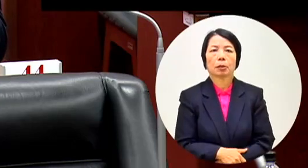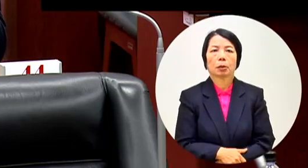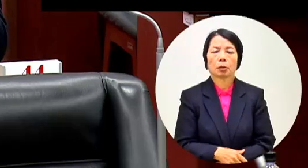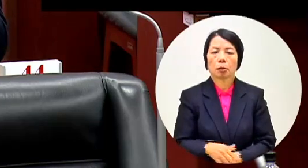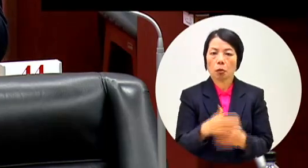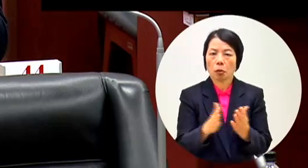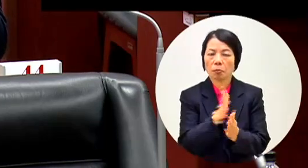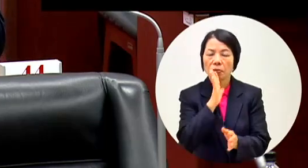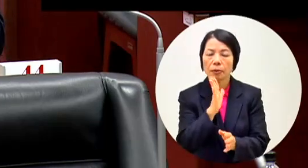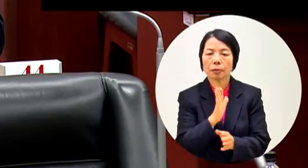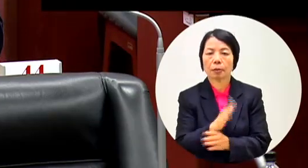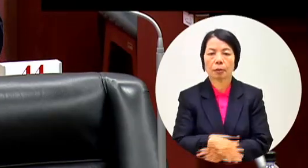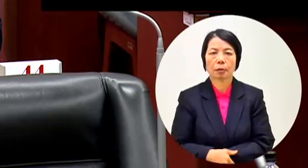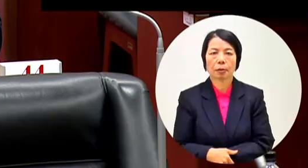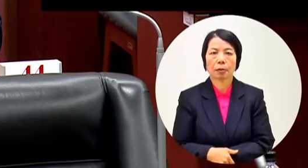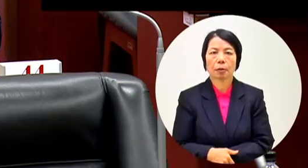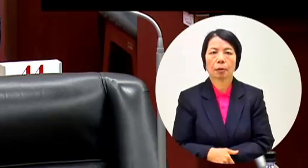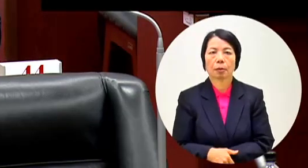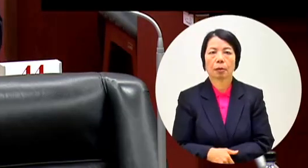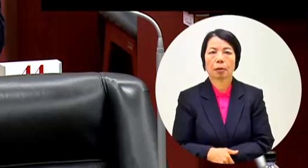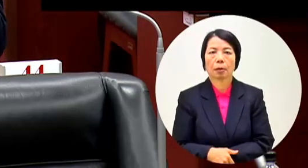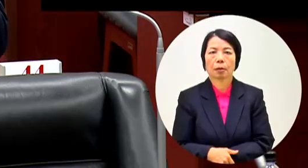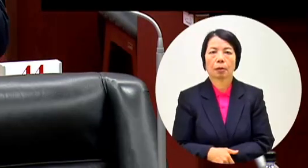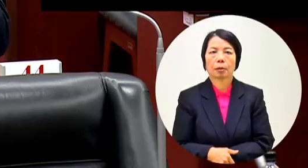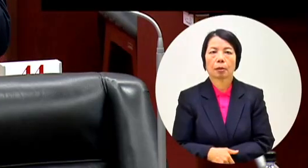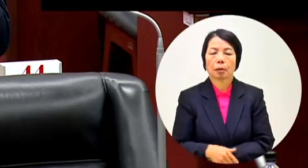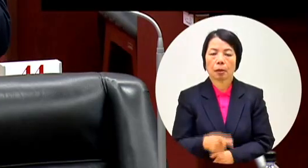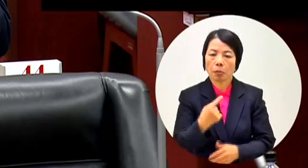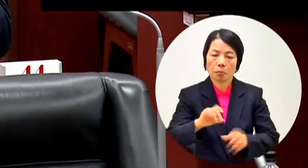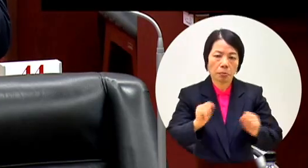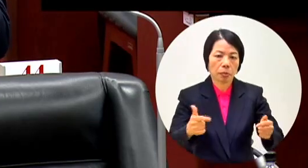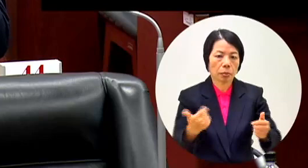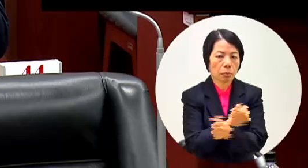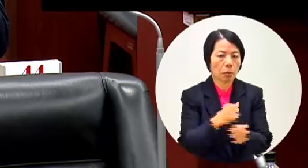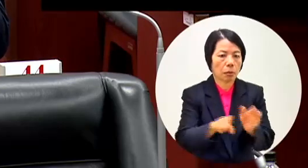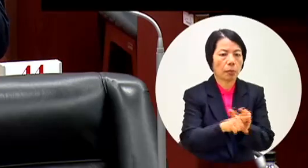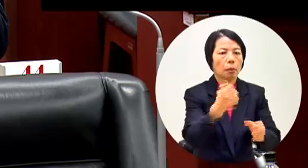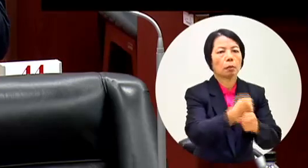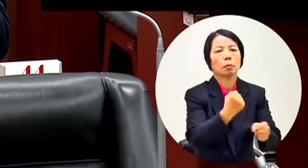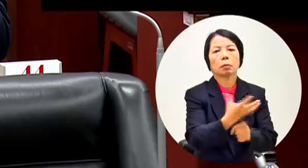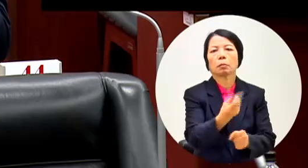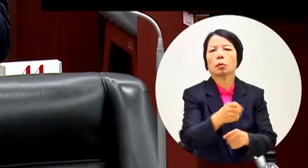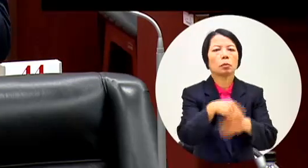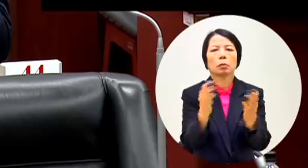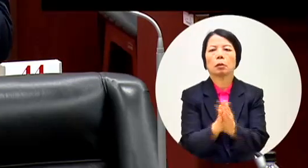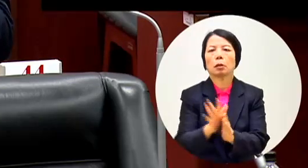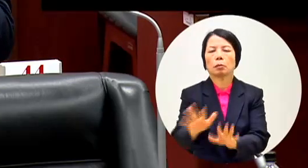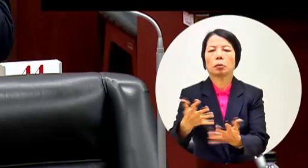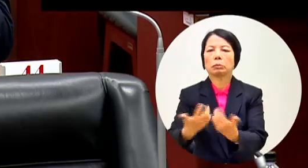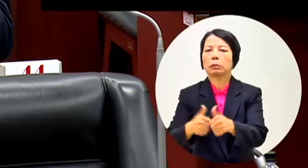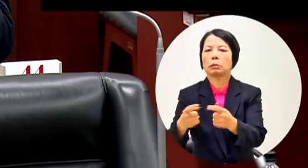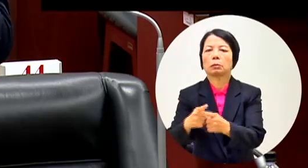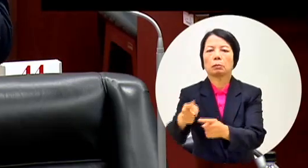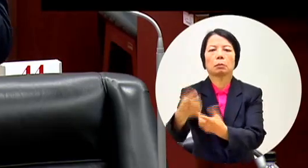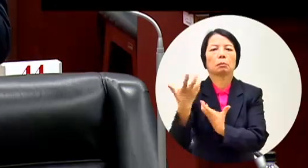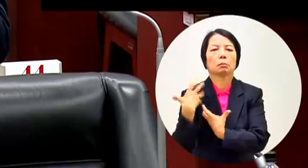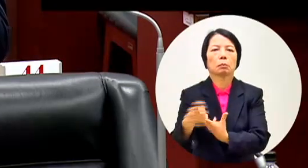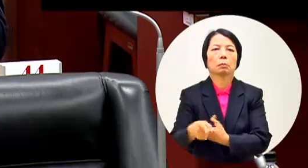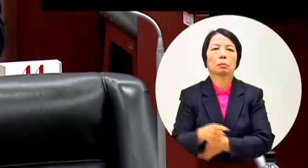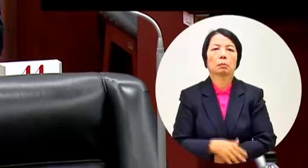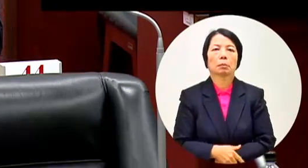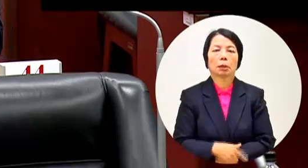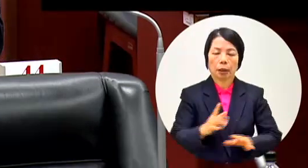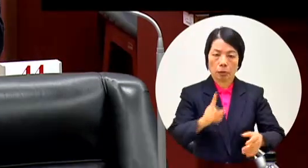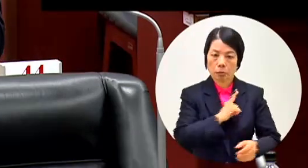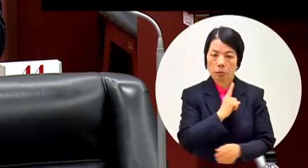工厂米不好，可是无代表无就业嘛，都机器人嘛。当然，产业的发展也需要有自动化，但是有哪些产业